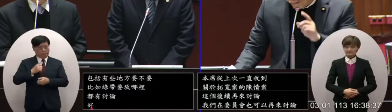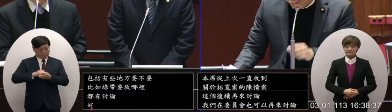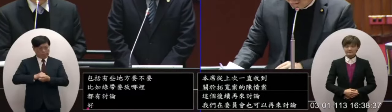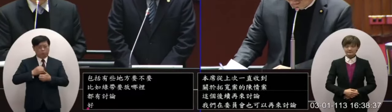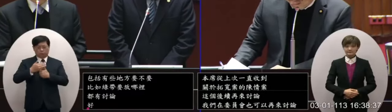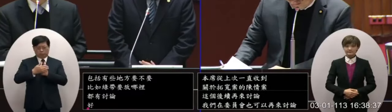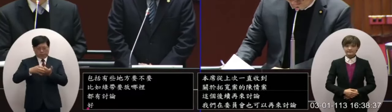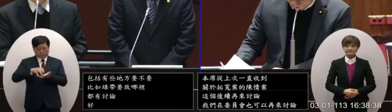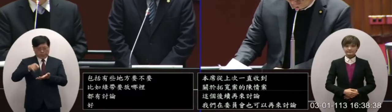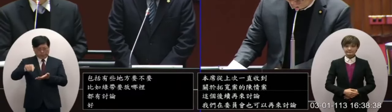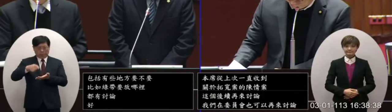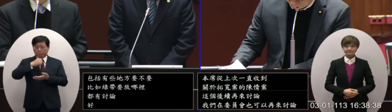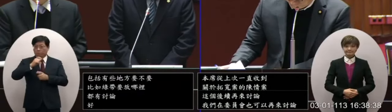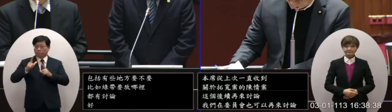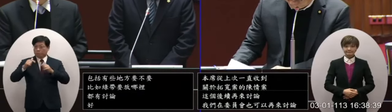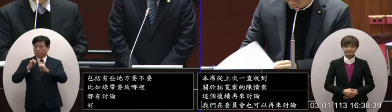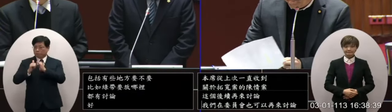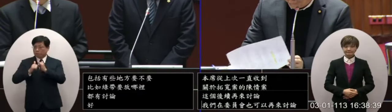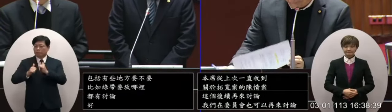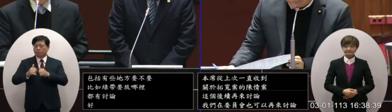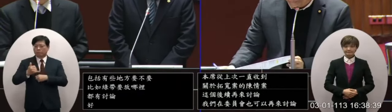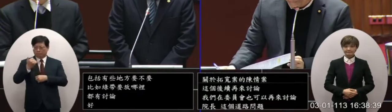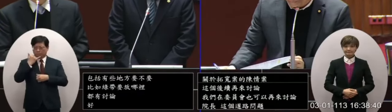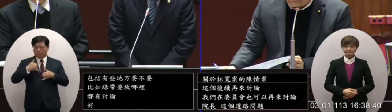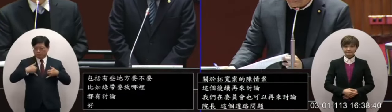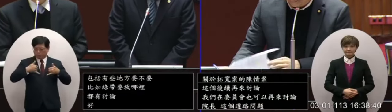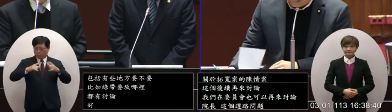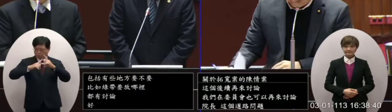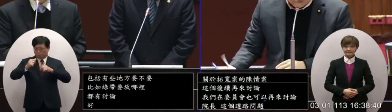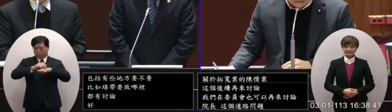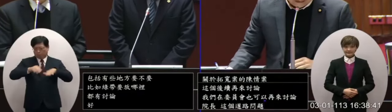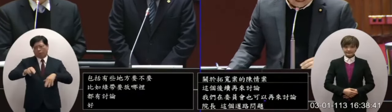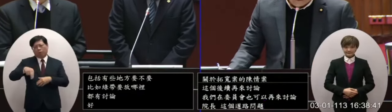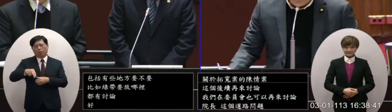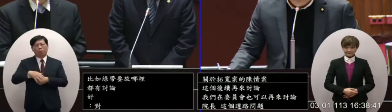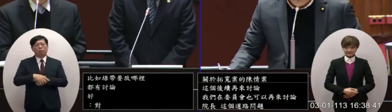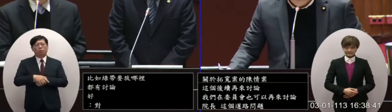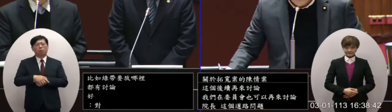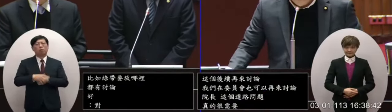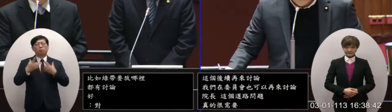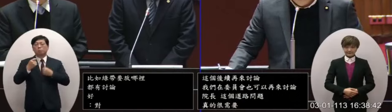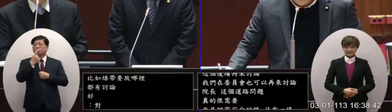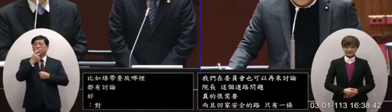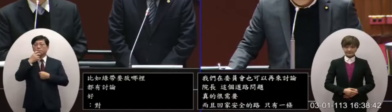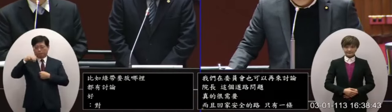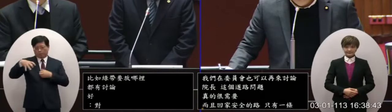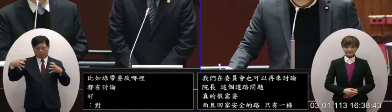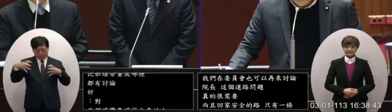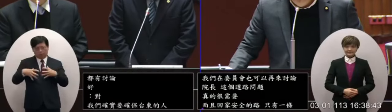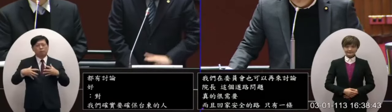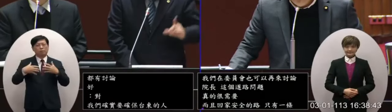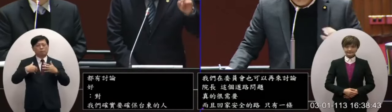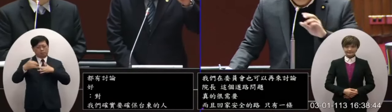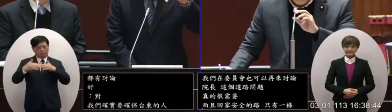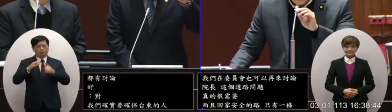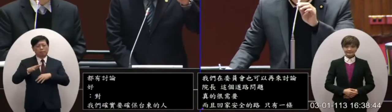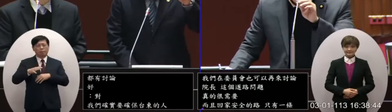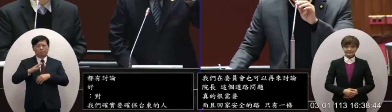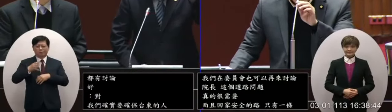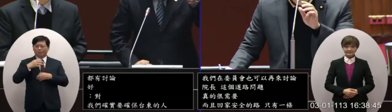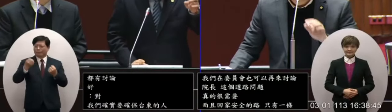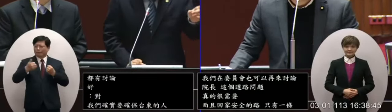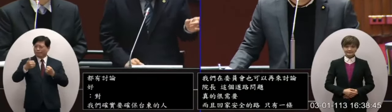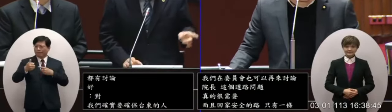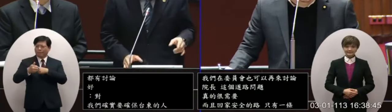要确保台东的人有一条安全回家的路，这个我们中央跟地方会一起合作。 不过这个驾驶